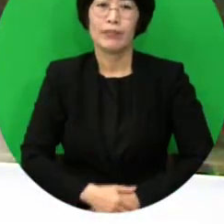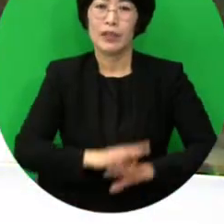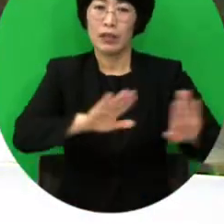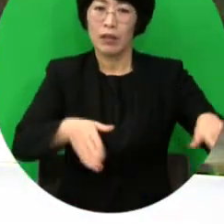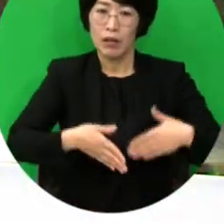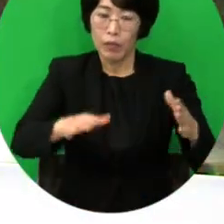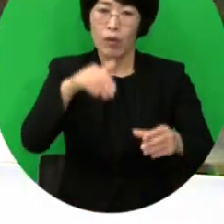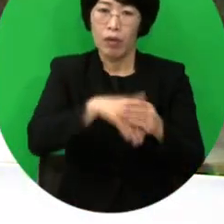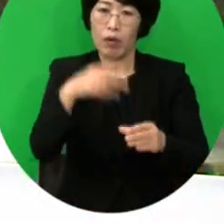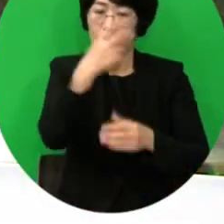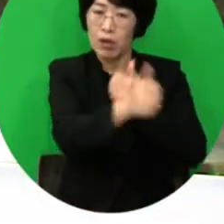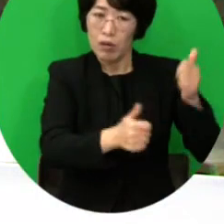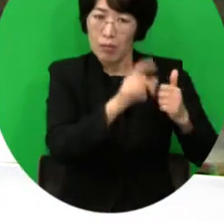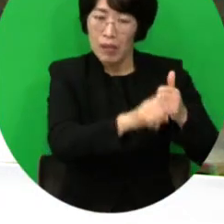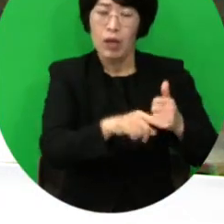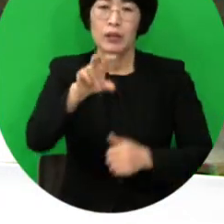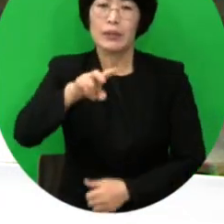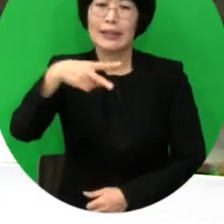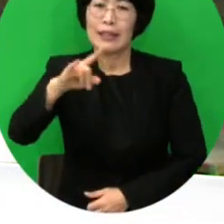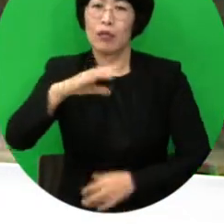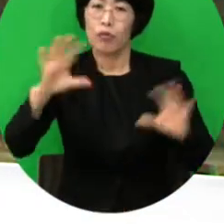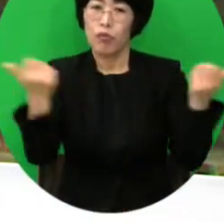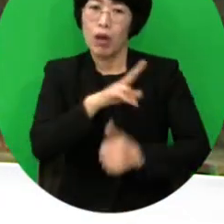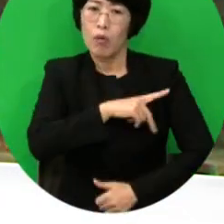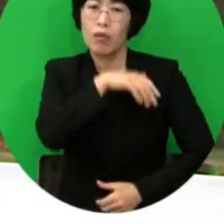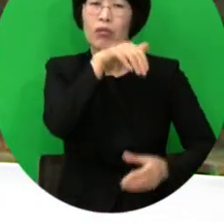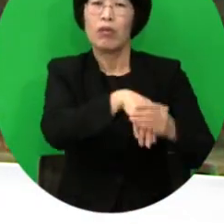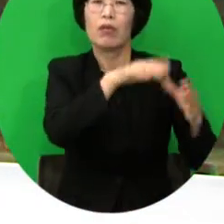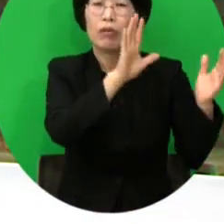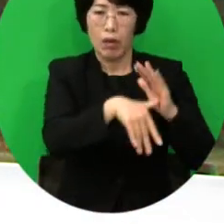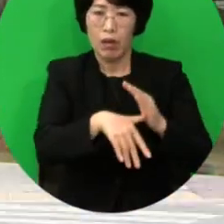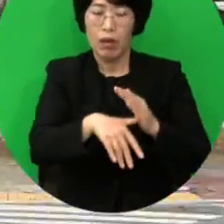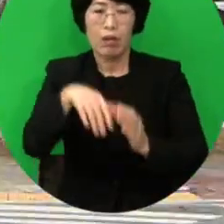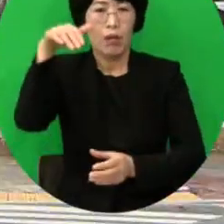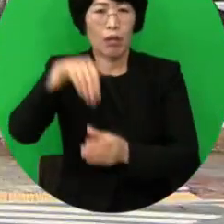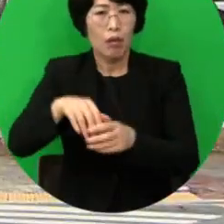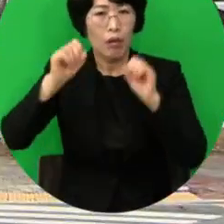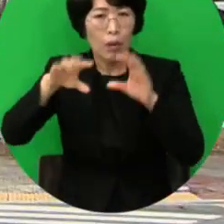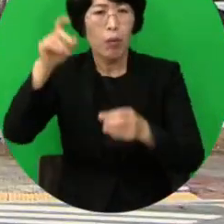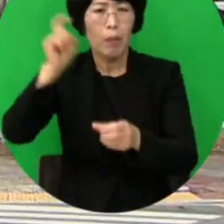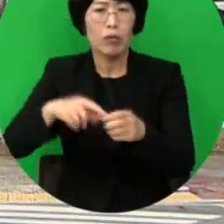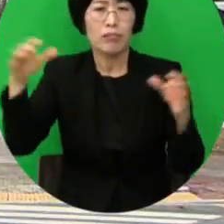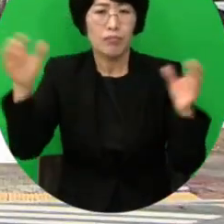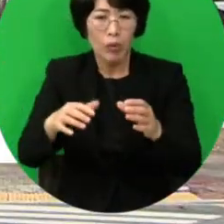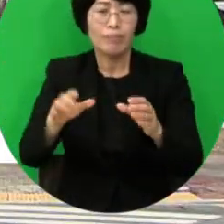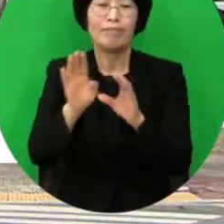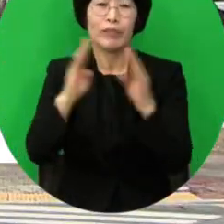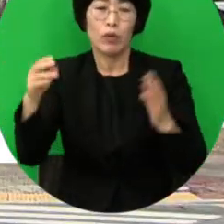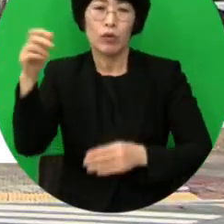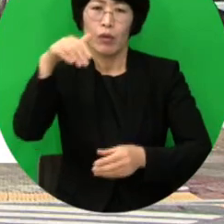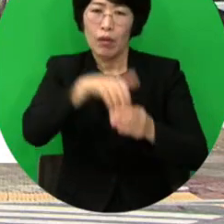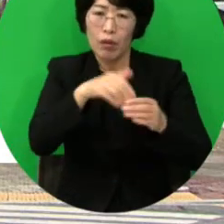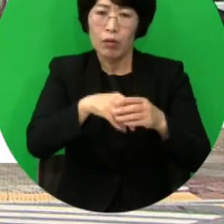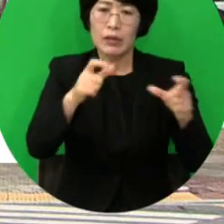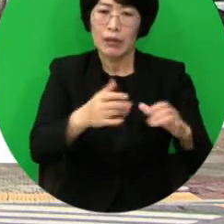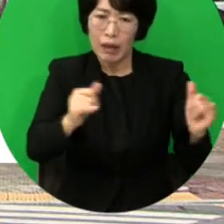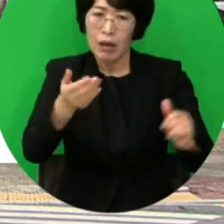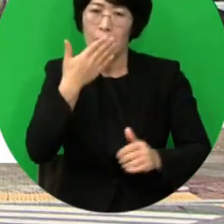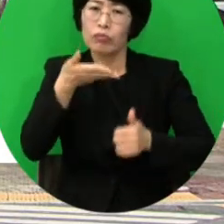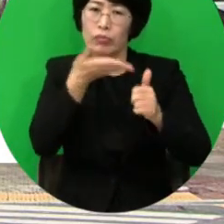전라남도 선거관리위원회는 22대 국회의원 선거에서 선거운동 목적의 모임을 개최하고 선거구민에게